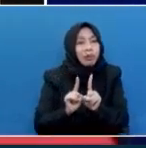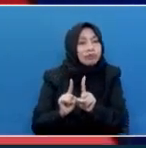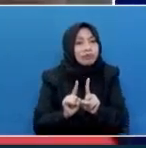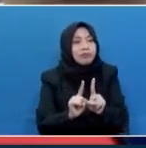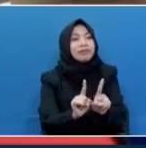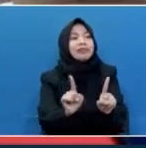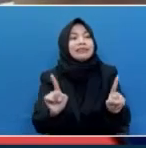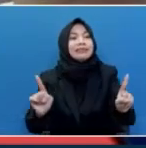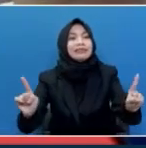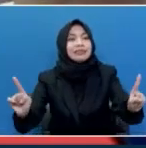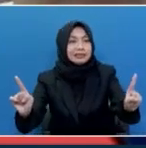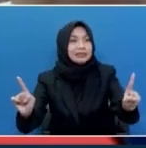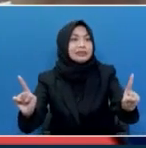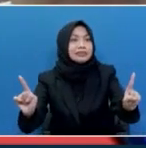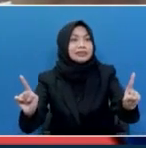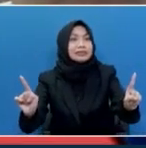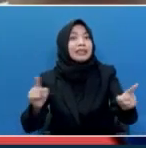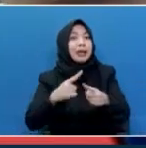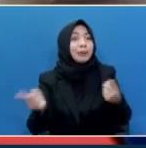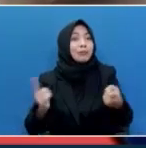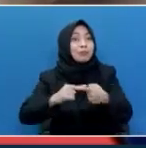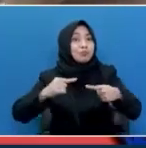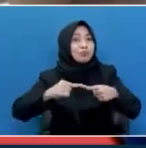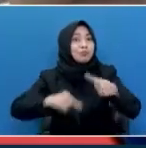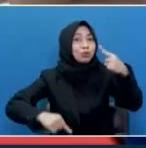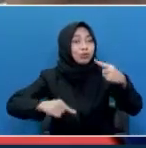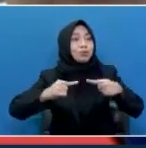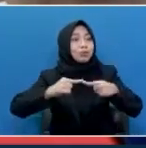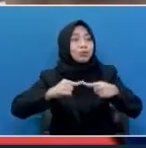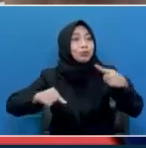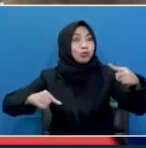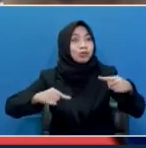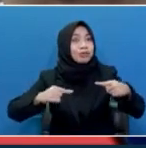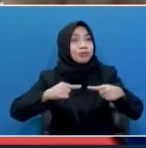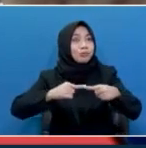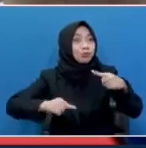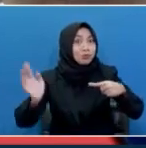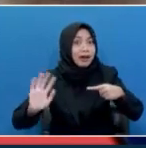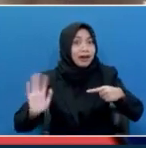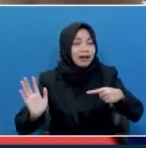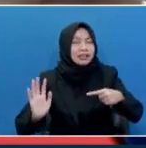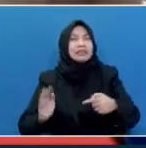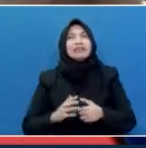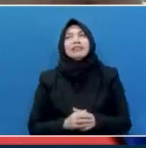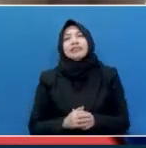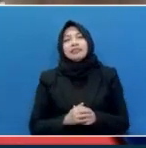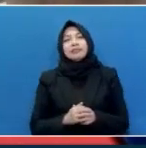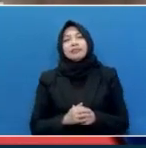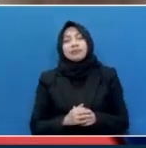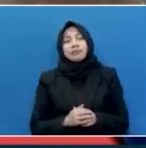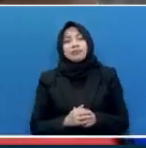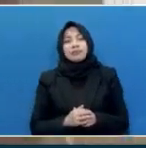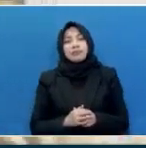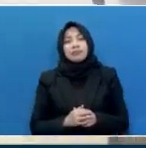merenggangkan jarak ya tidak memutus ya ini ingin saya tegaskan nih sama maslangga yang terakhir I Ya saya pikir bahwa